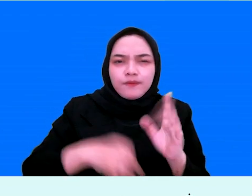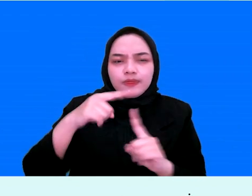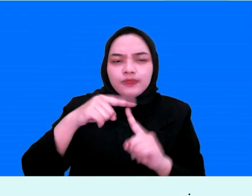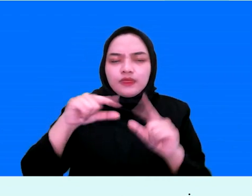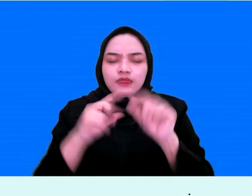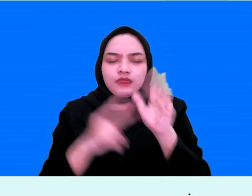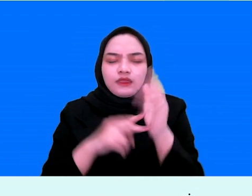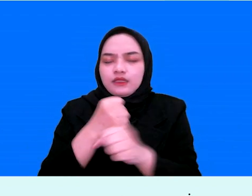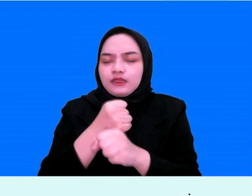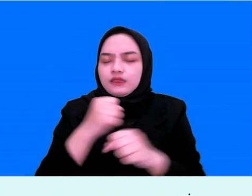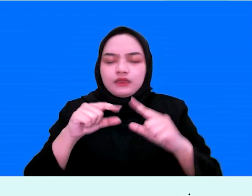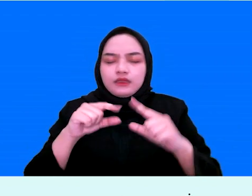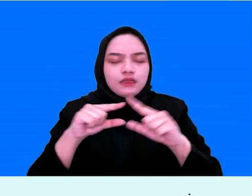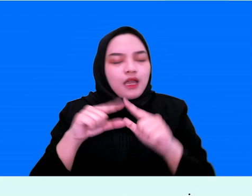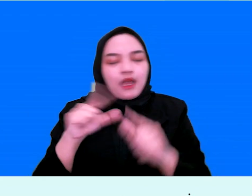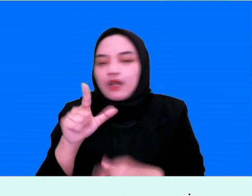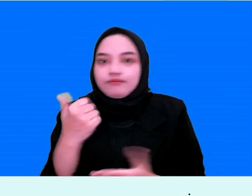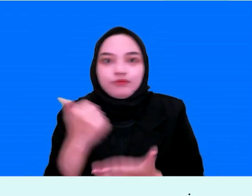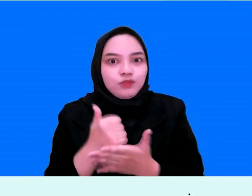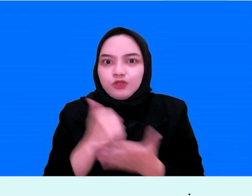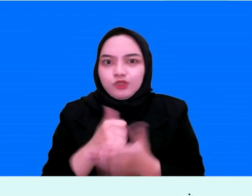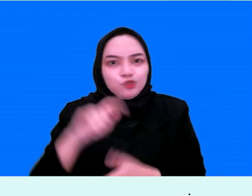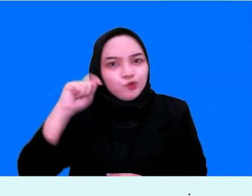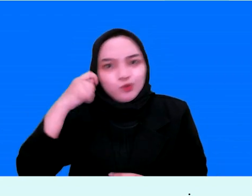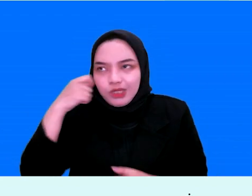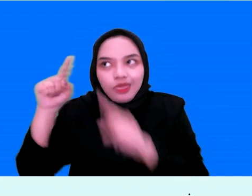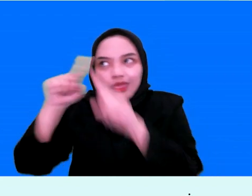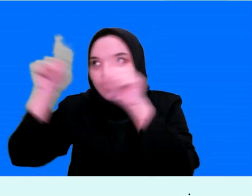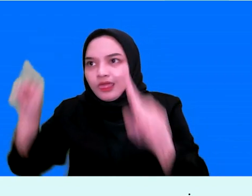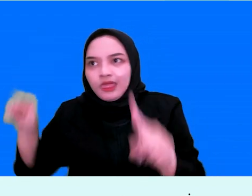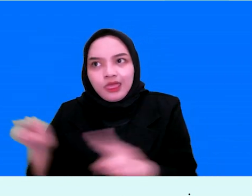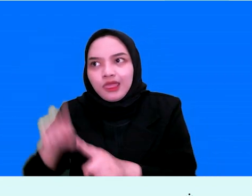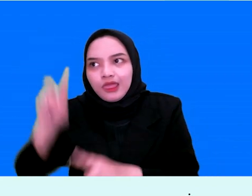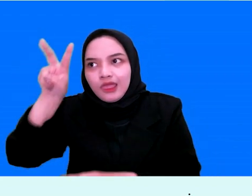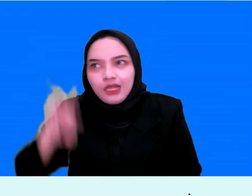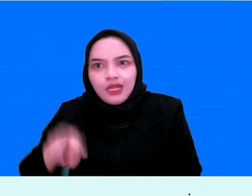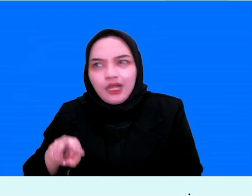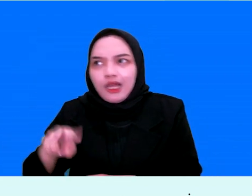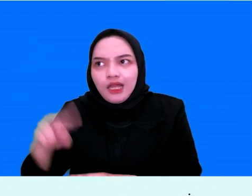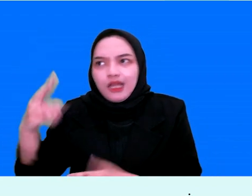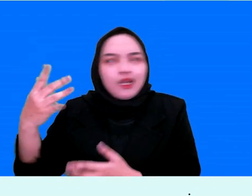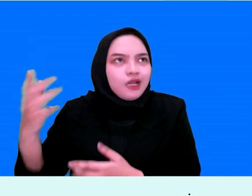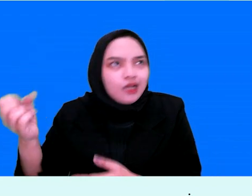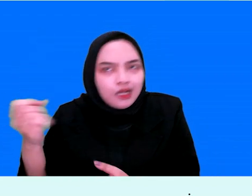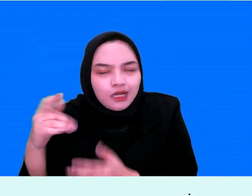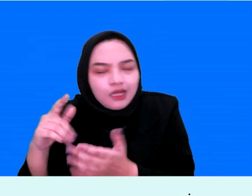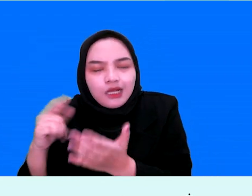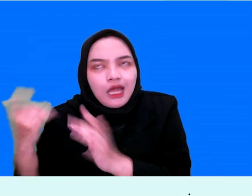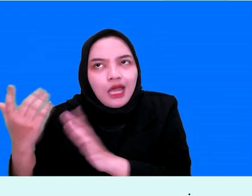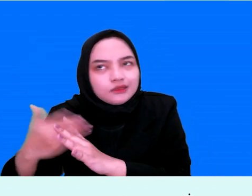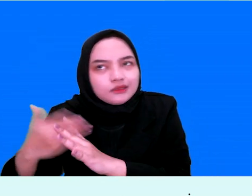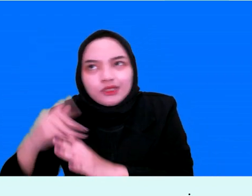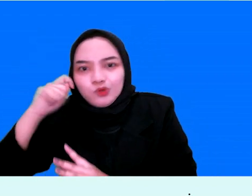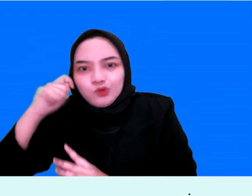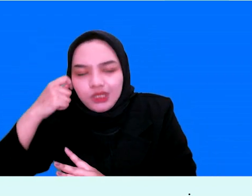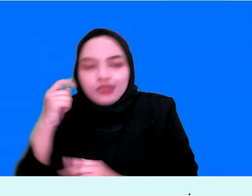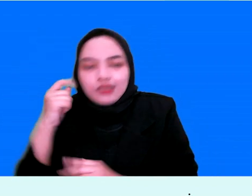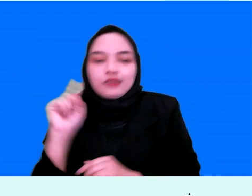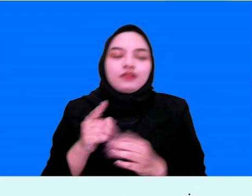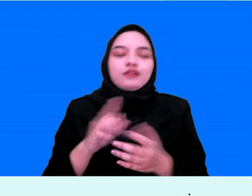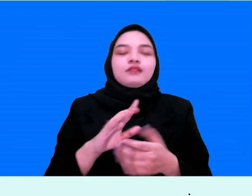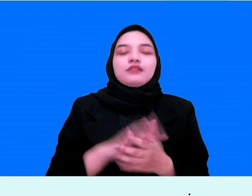sendiri sangat sulit dioperasikan dengan keyboard only dan screen reader, di mana responden difabel juga memiliki kendala